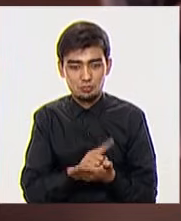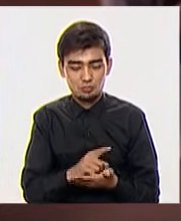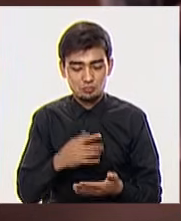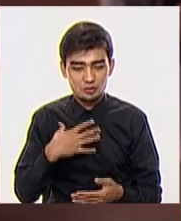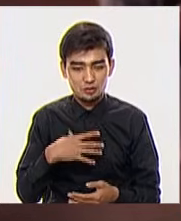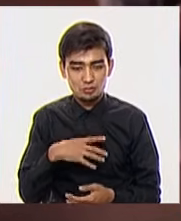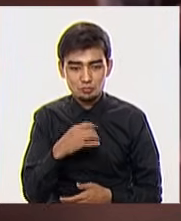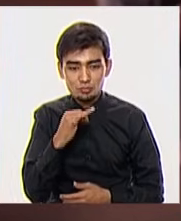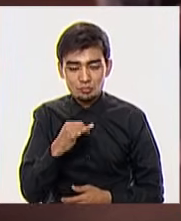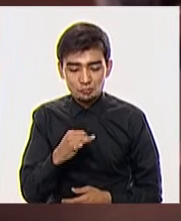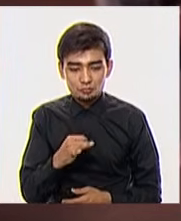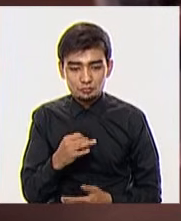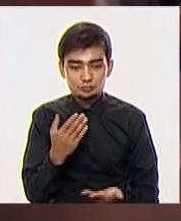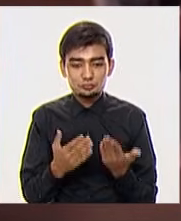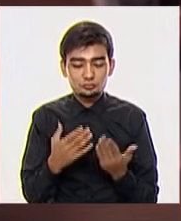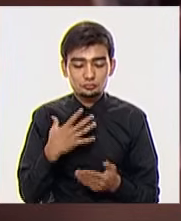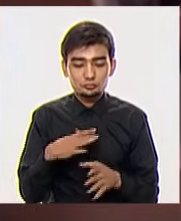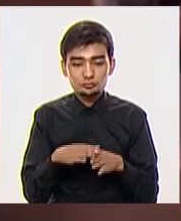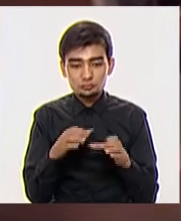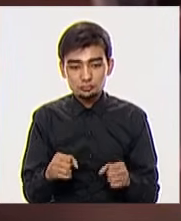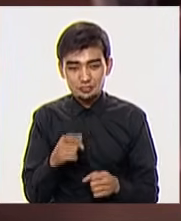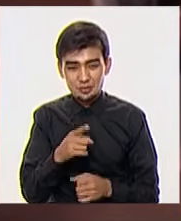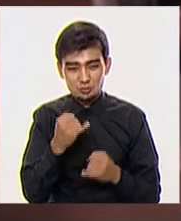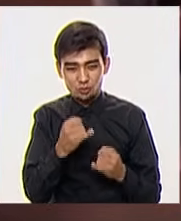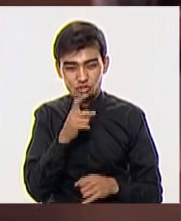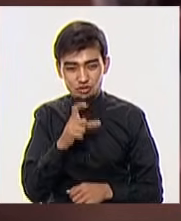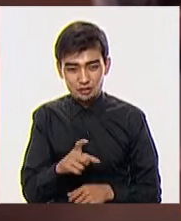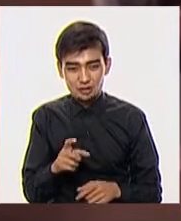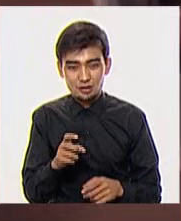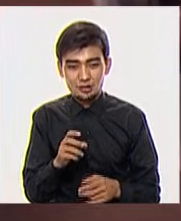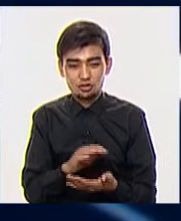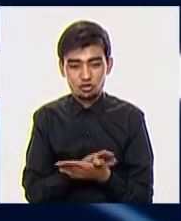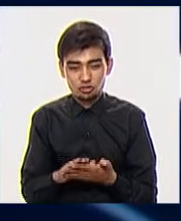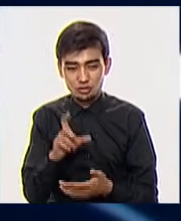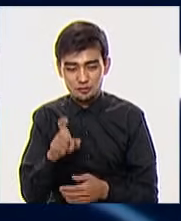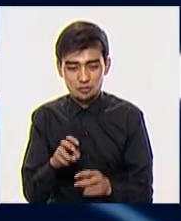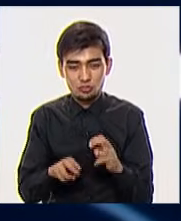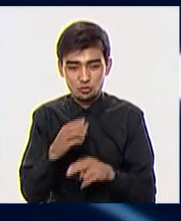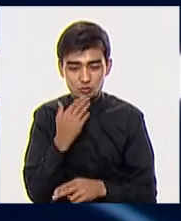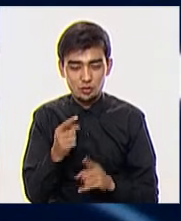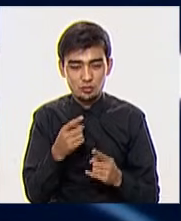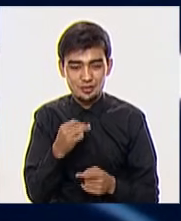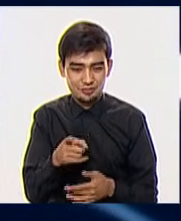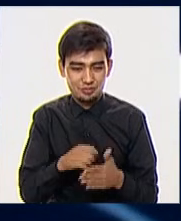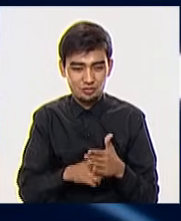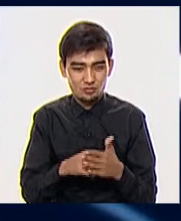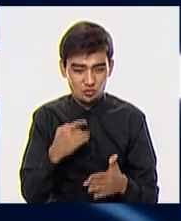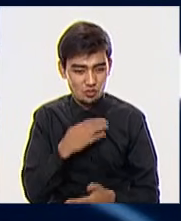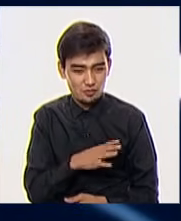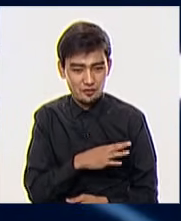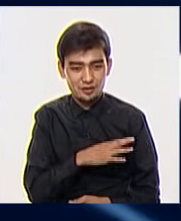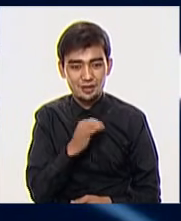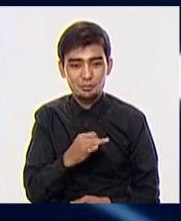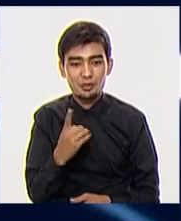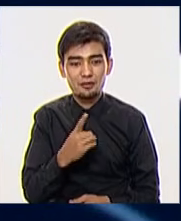тағайындалады? Неге билік репутациясы кіршіксіз адамдарды іздемейді? Енді бұның бірнеше себебі болуы мүмкін де. Ең